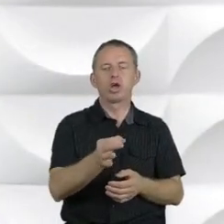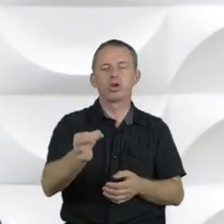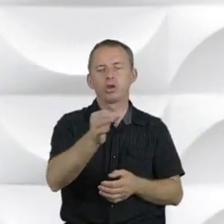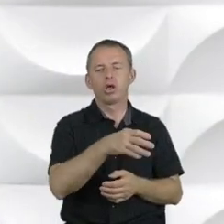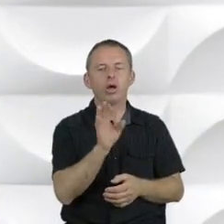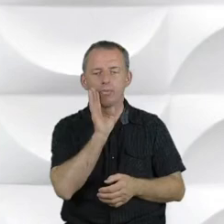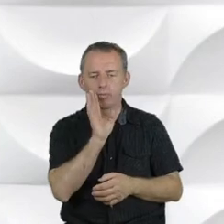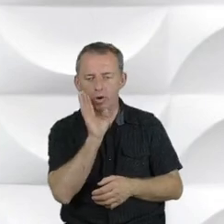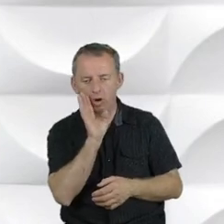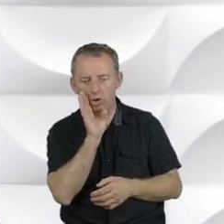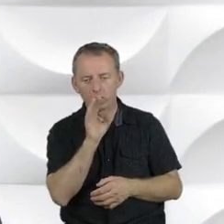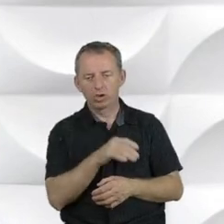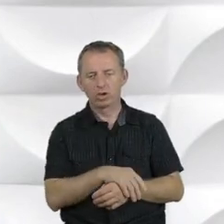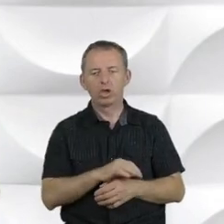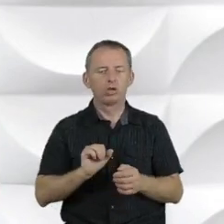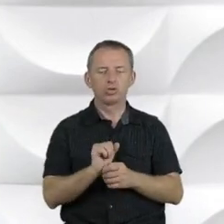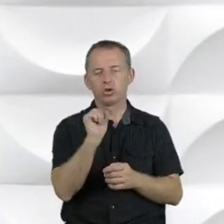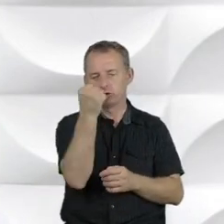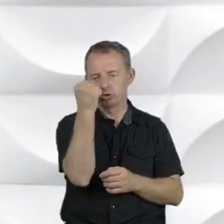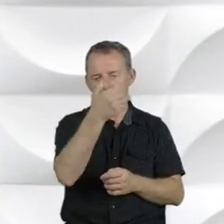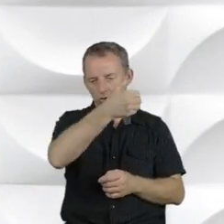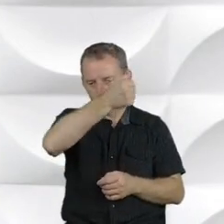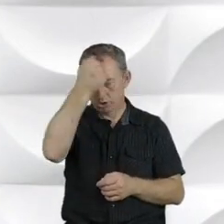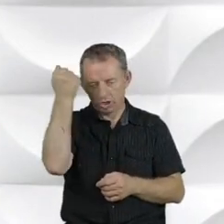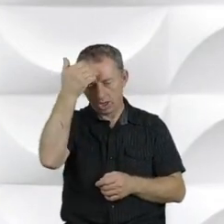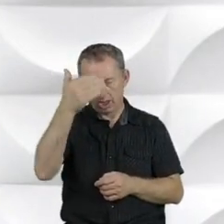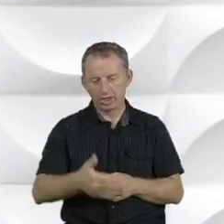podobne do szklanego jeziora.